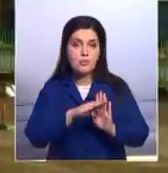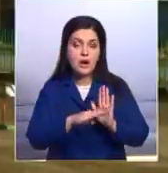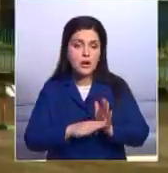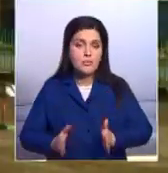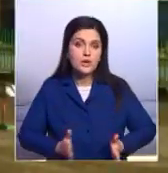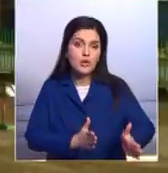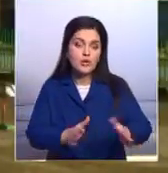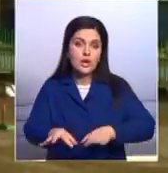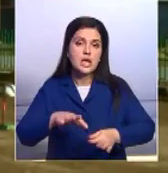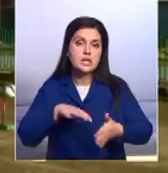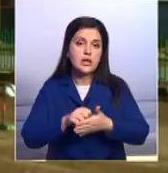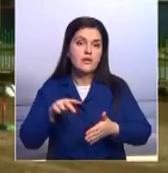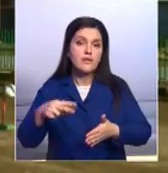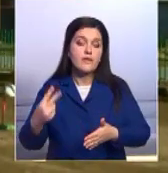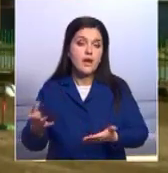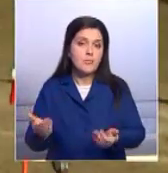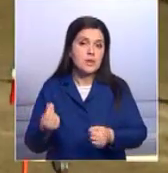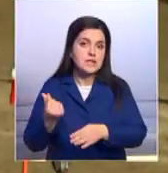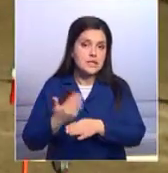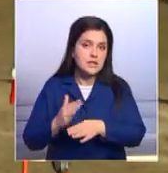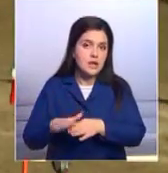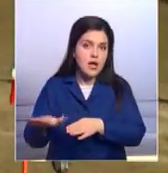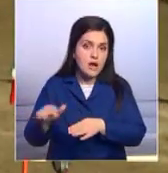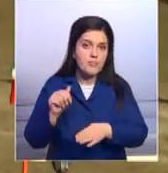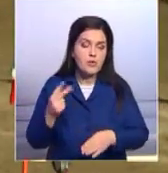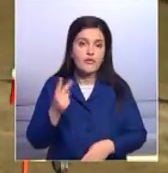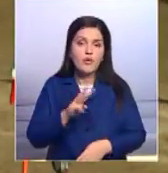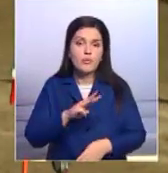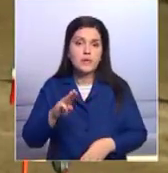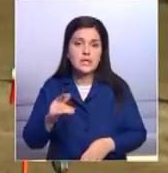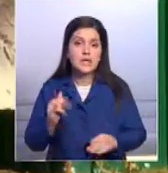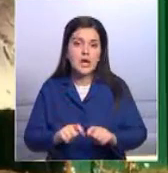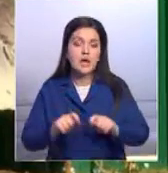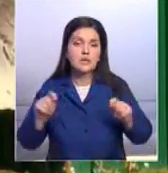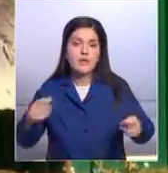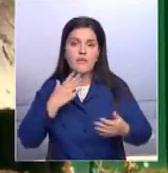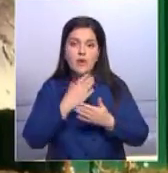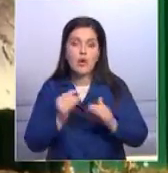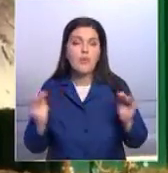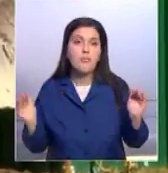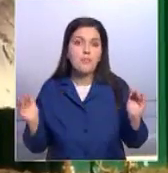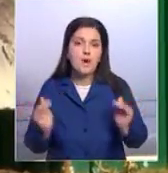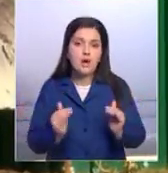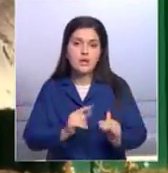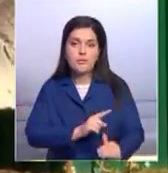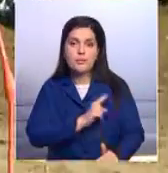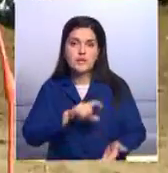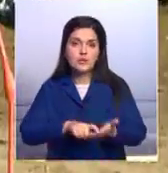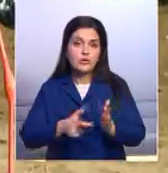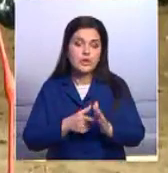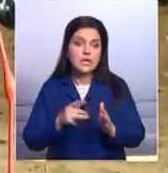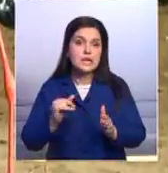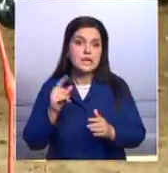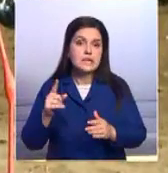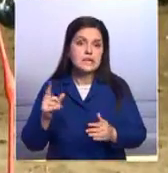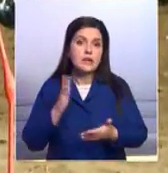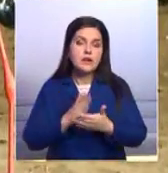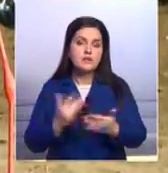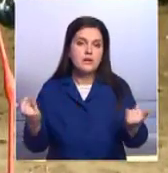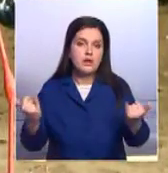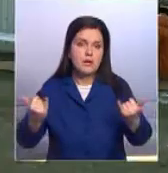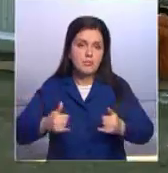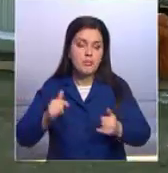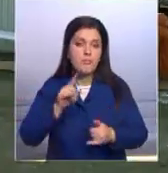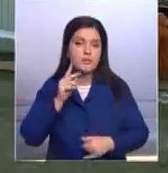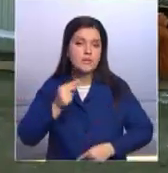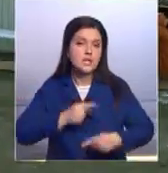карта занятости 2020» он получил кредит в размере 2 миллионов тенге и открыл свою маленькую мастерскую. Из гипса